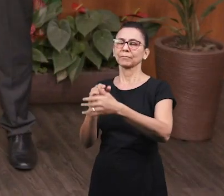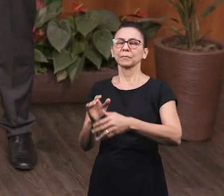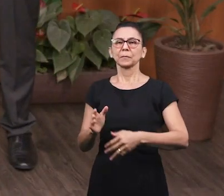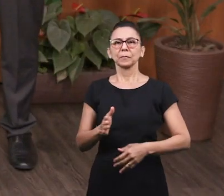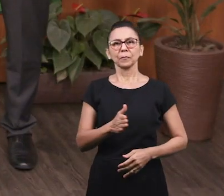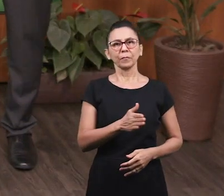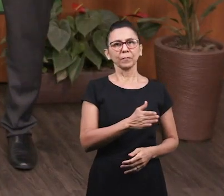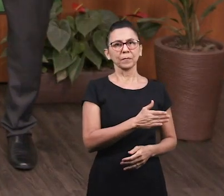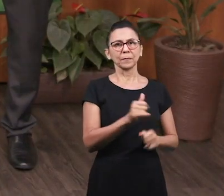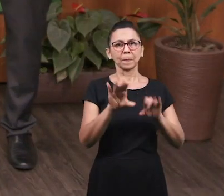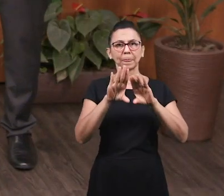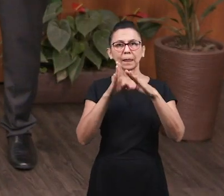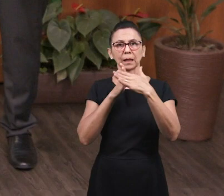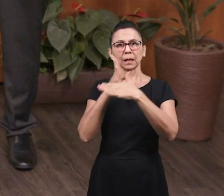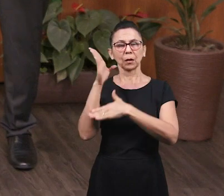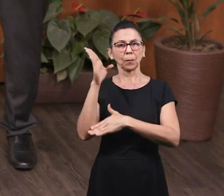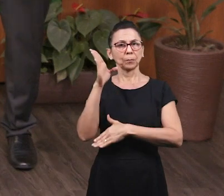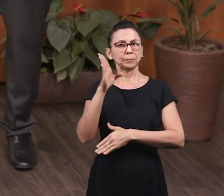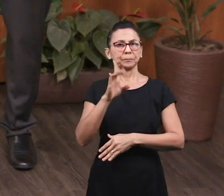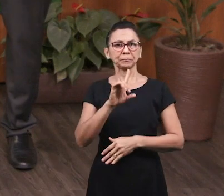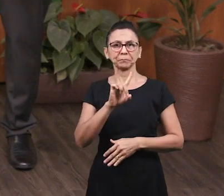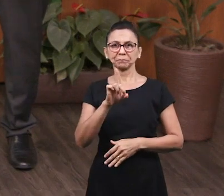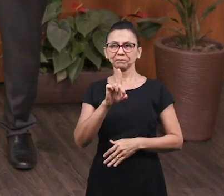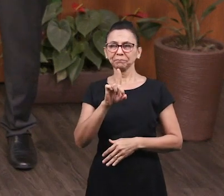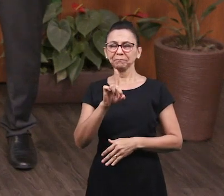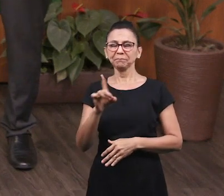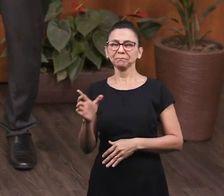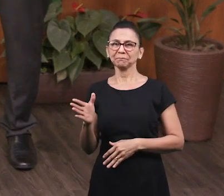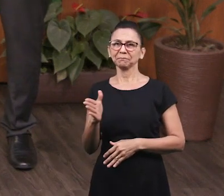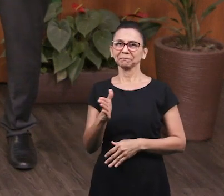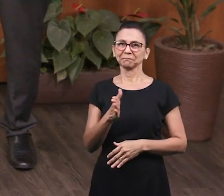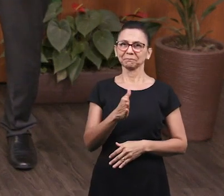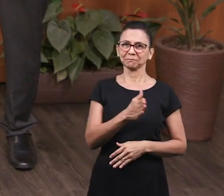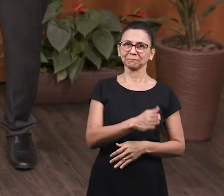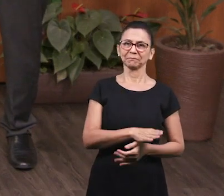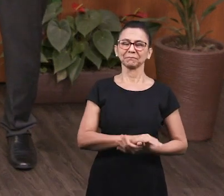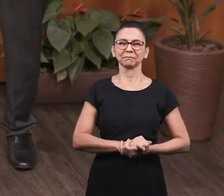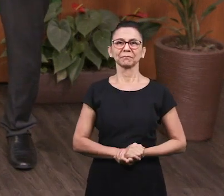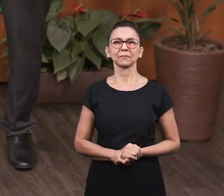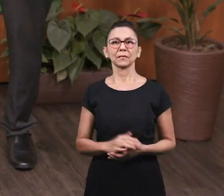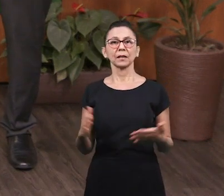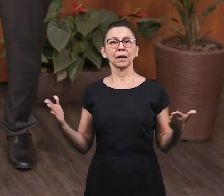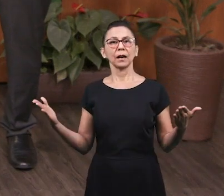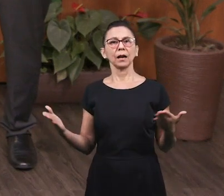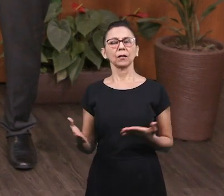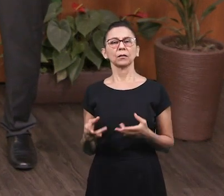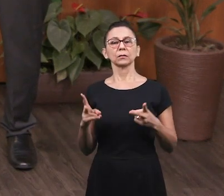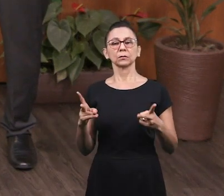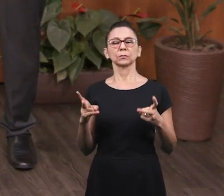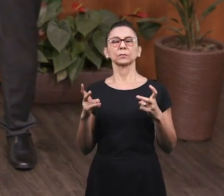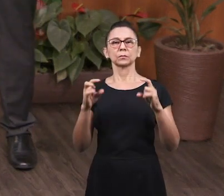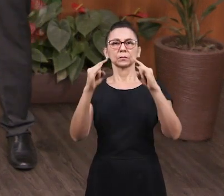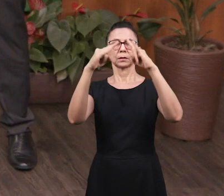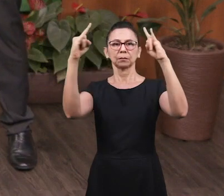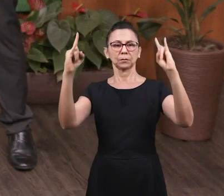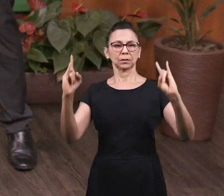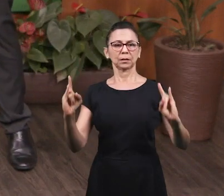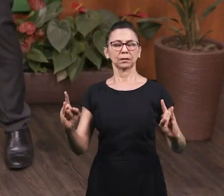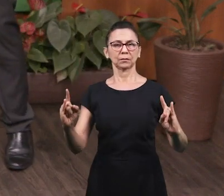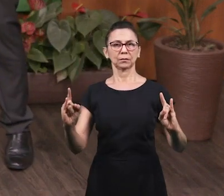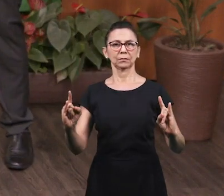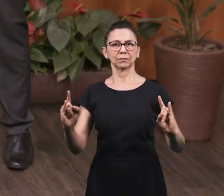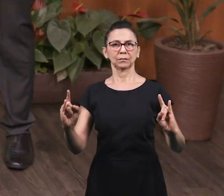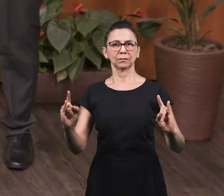que l'Église fidèle est pointée dans cette grande construction prophétique, le